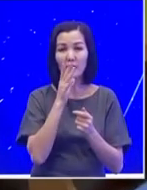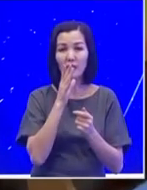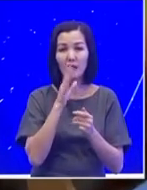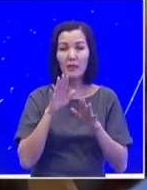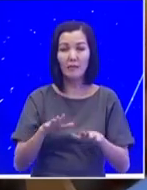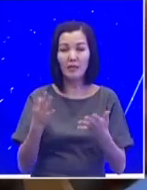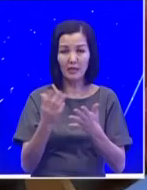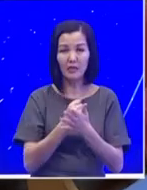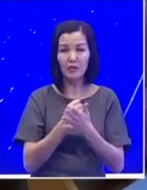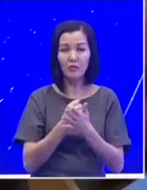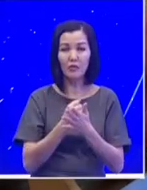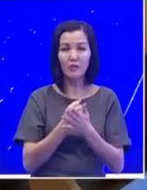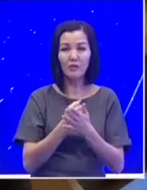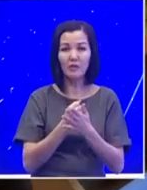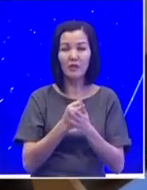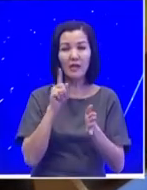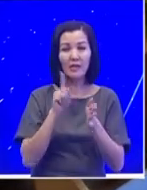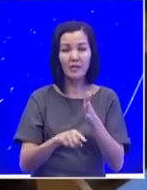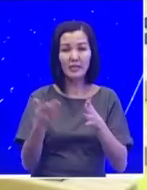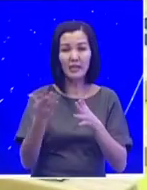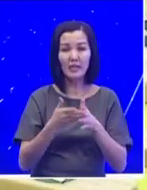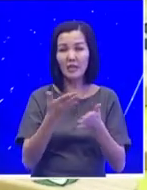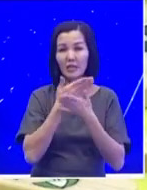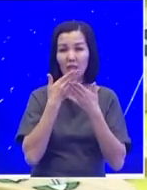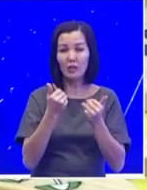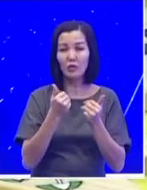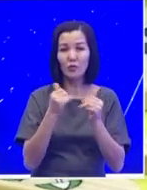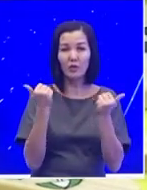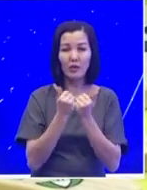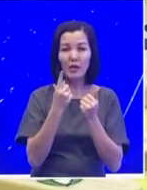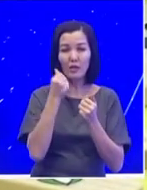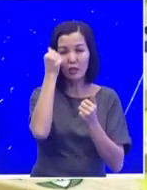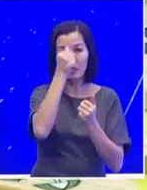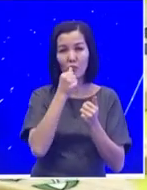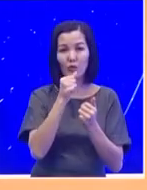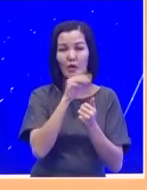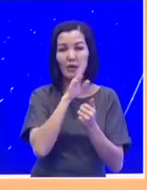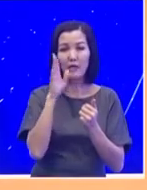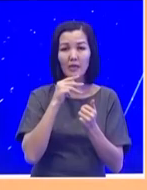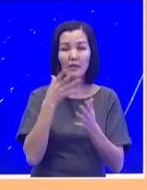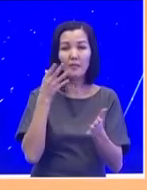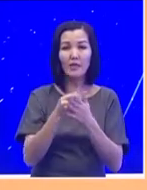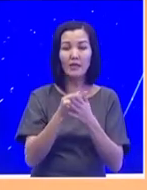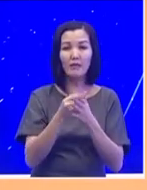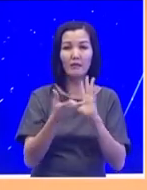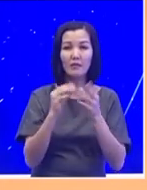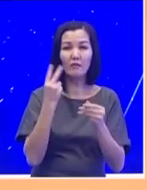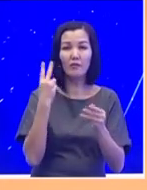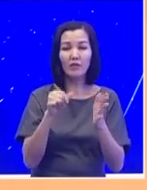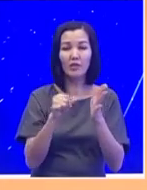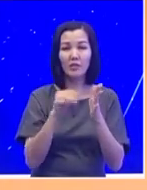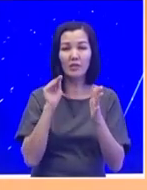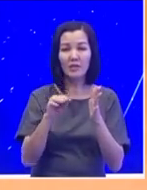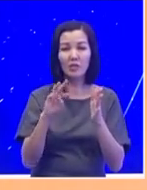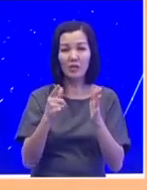в детском саду. Так как скидок на близнецов не предусмотрено, в течение года многодетная мама платила за двоих детей порядка 26